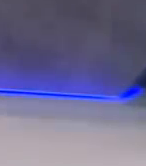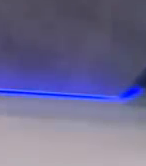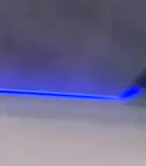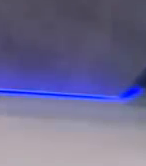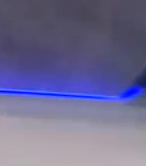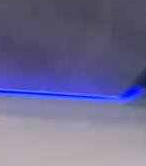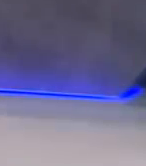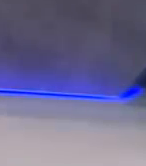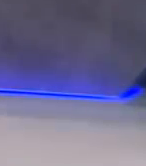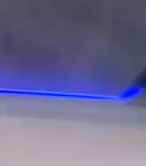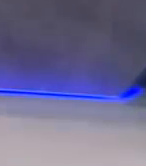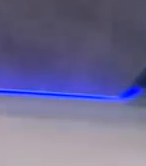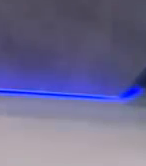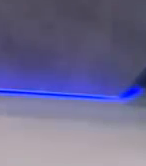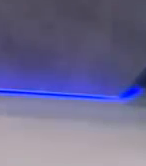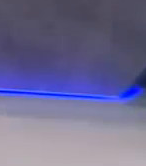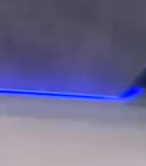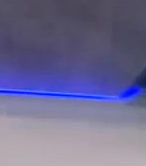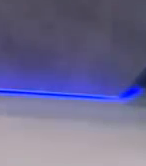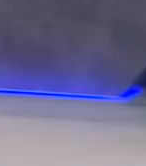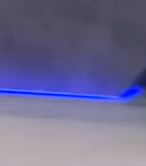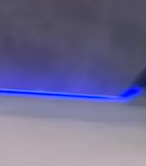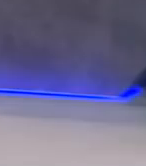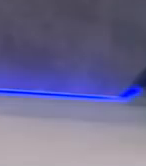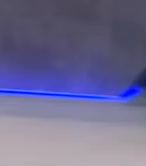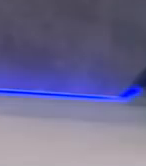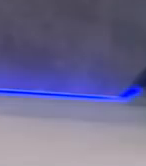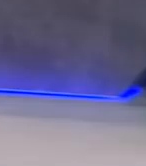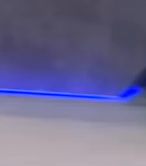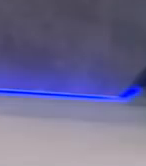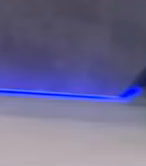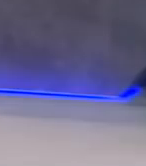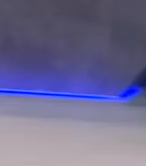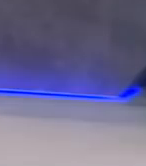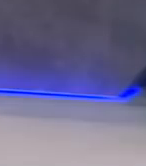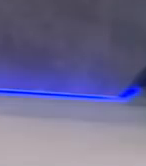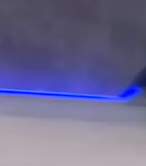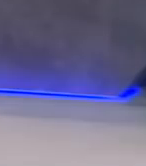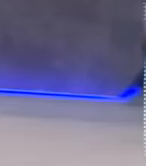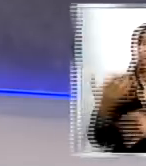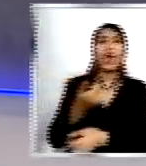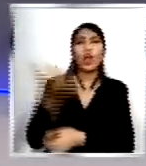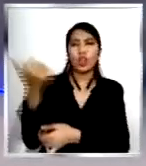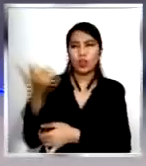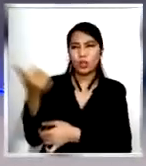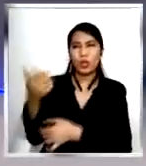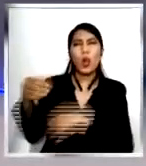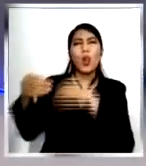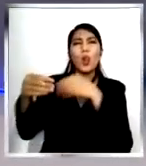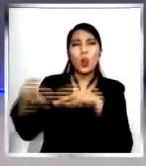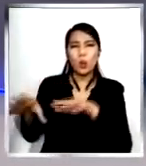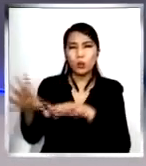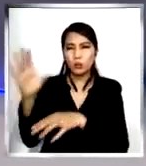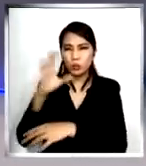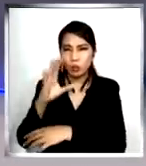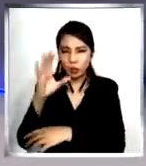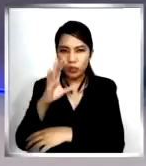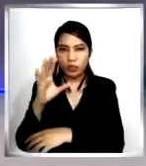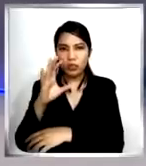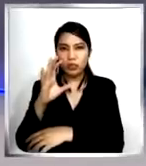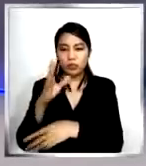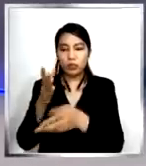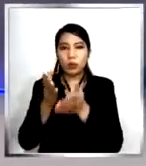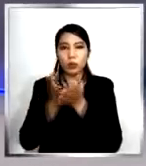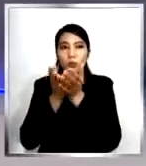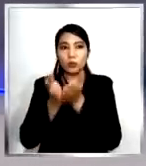ang nailigtas habang 38 pang tripulante mula sa Pilipinas ang nawawala matapos tumaob ang kanilang barko sa